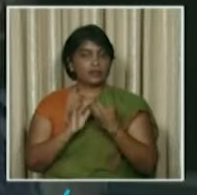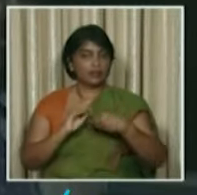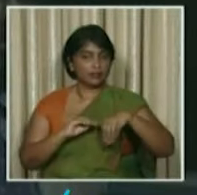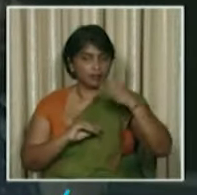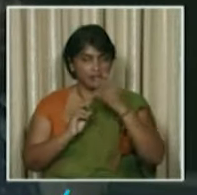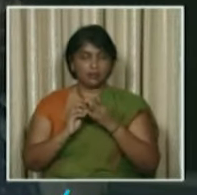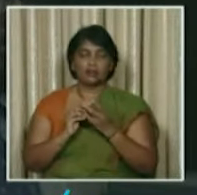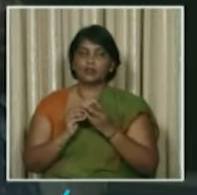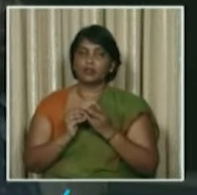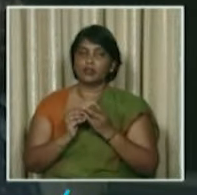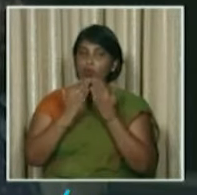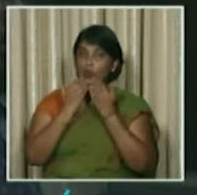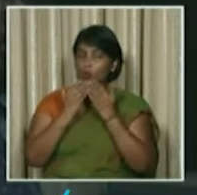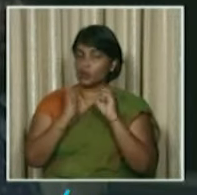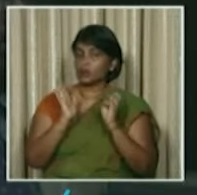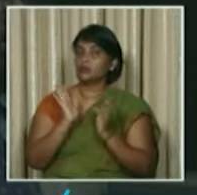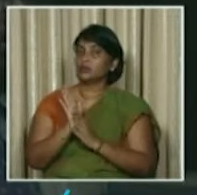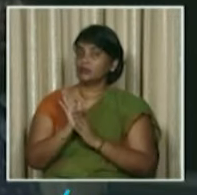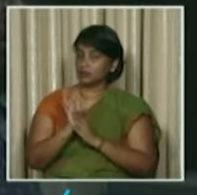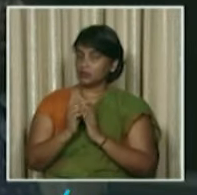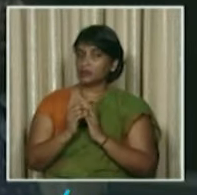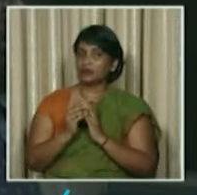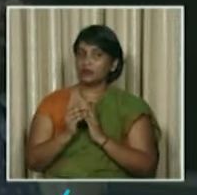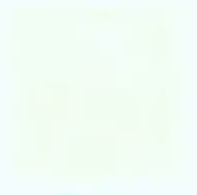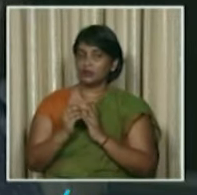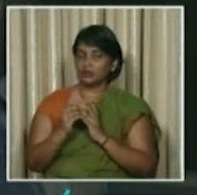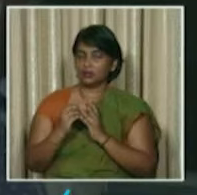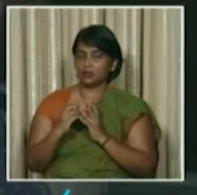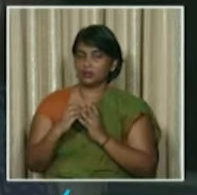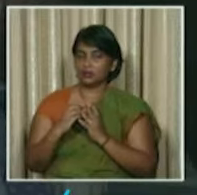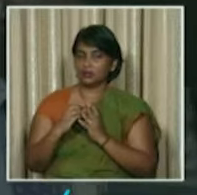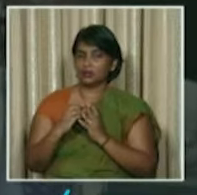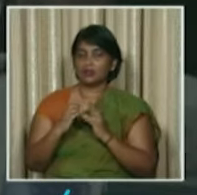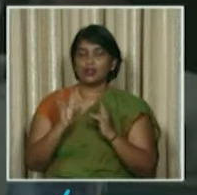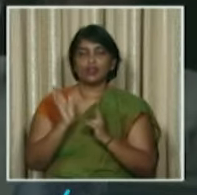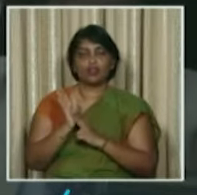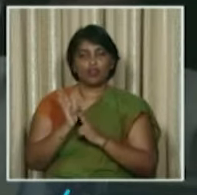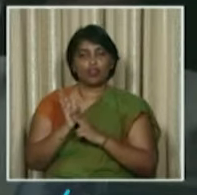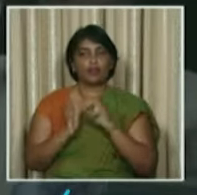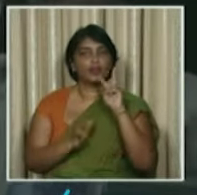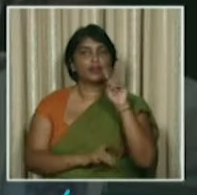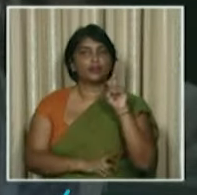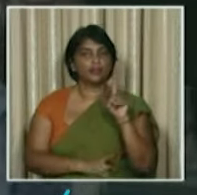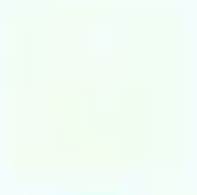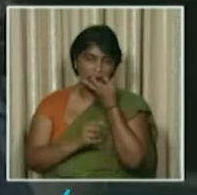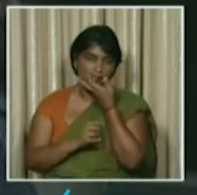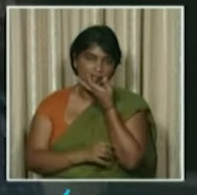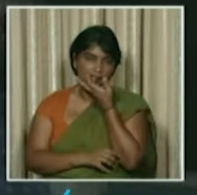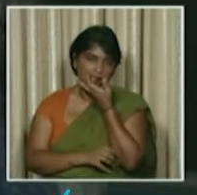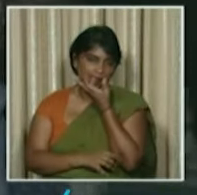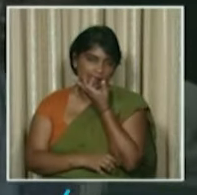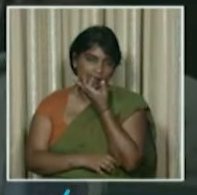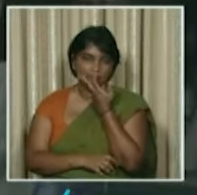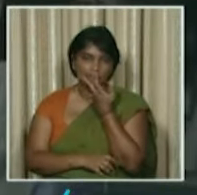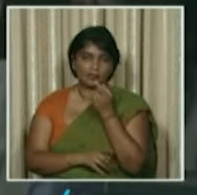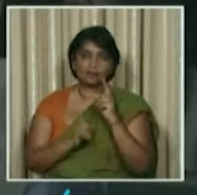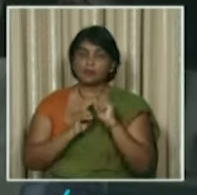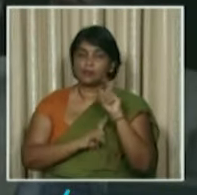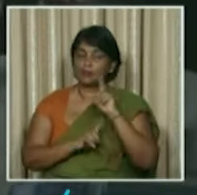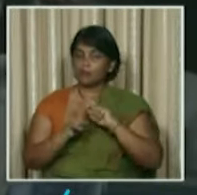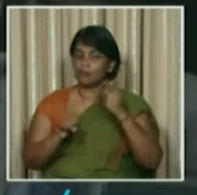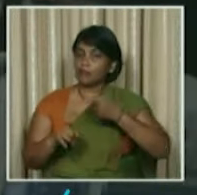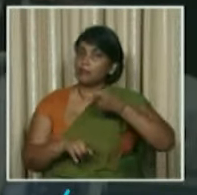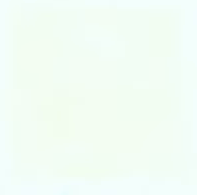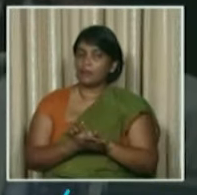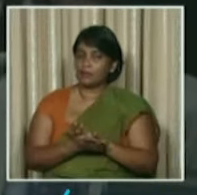ගැන උපදේශක කාරක සභාව තිබිලා තියෙන්නේ නොවැම්බර් මාස 21 2023. පාර්ලිමේන්තුව සම්මත